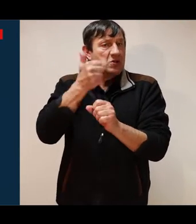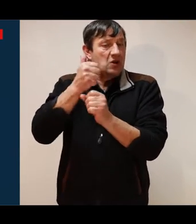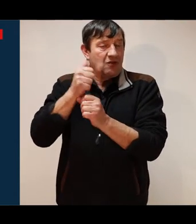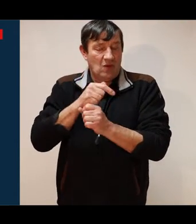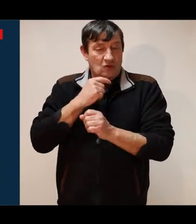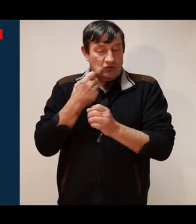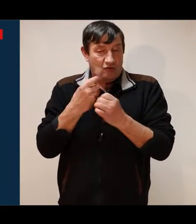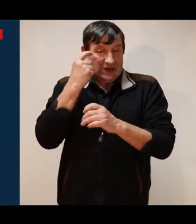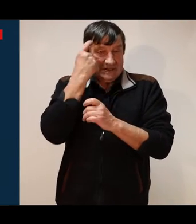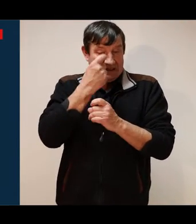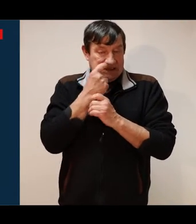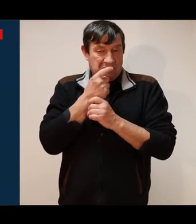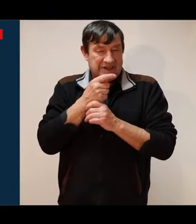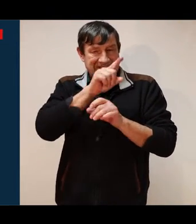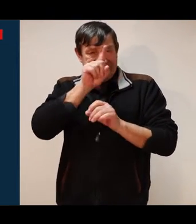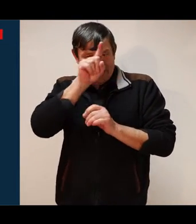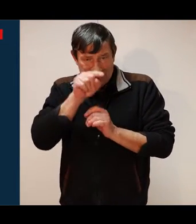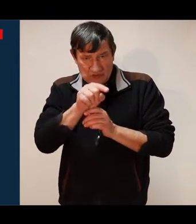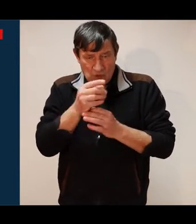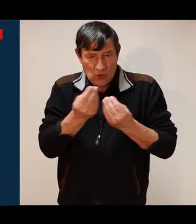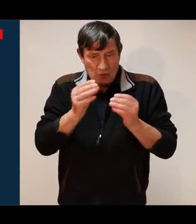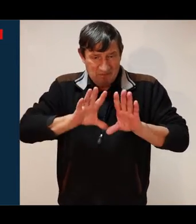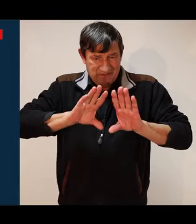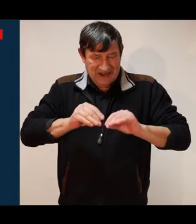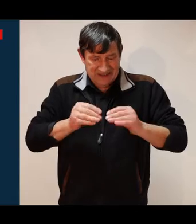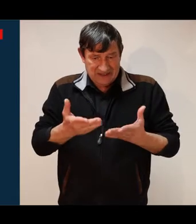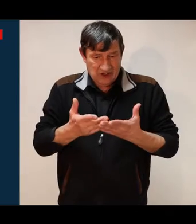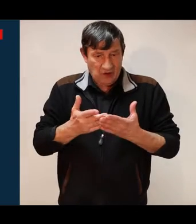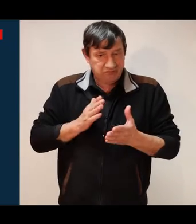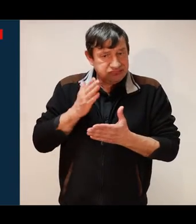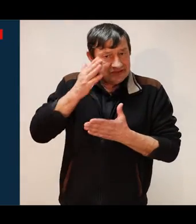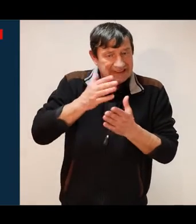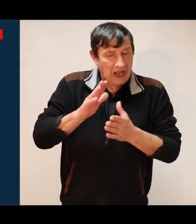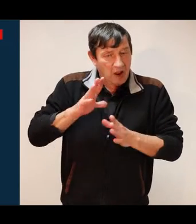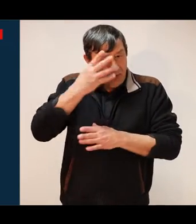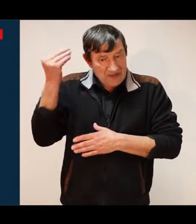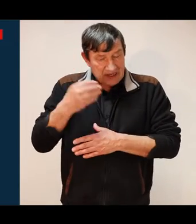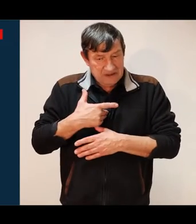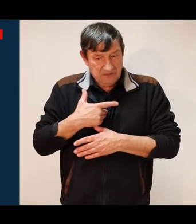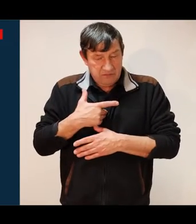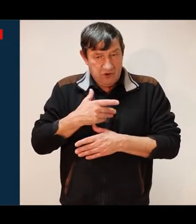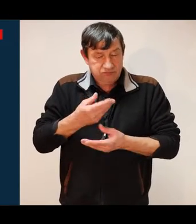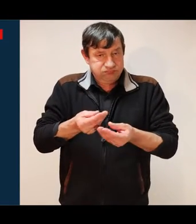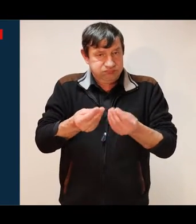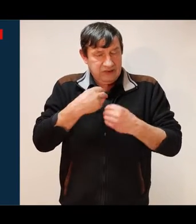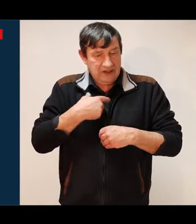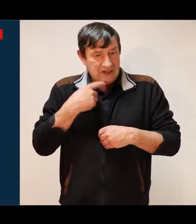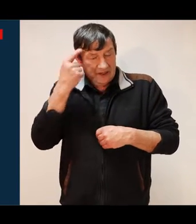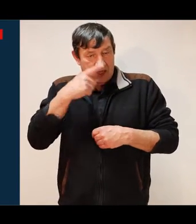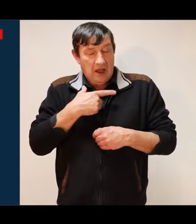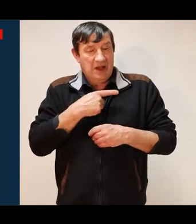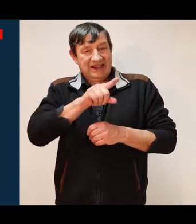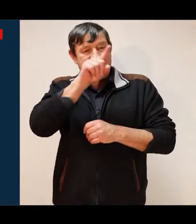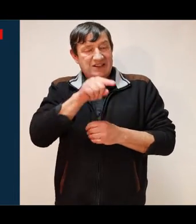poser régulièrement la question et se dire « bon, où est-ce que j'en suis dans ma carrière ?» Ce qui peut avoir pour effet de